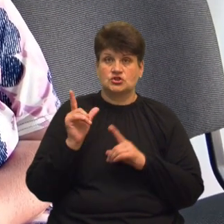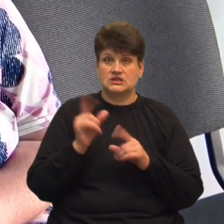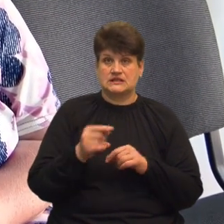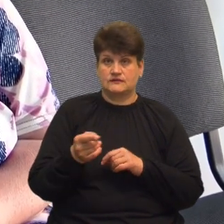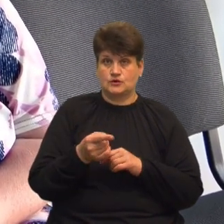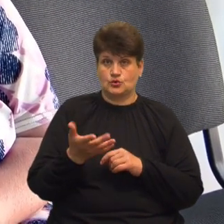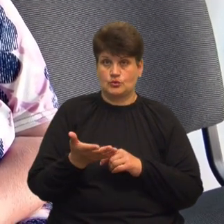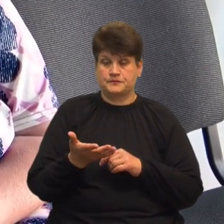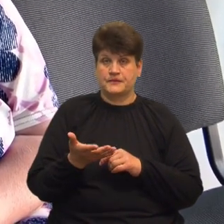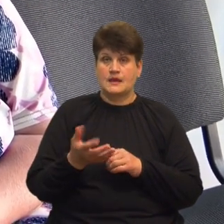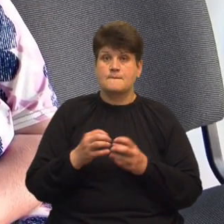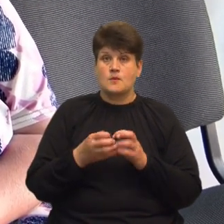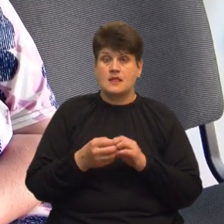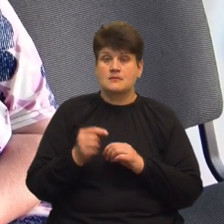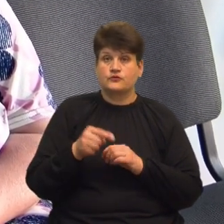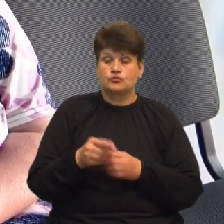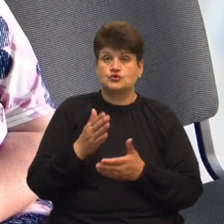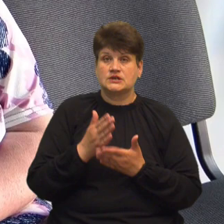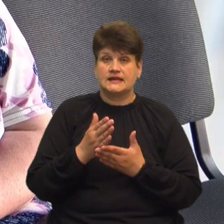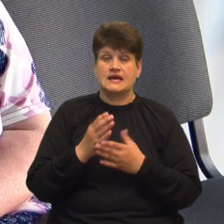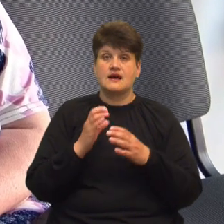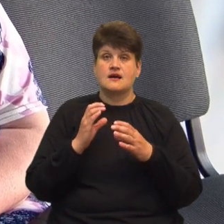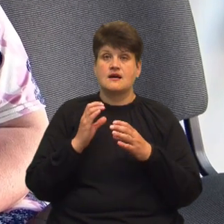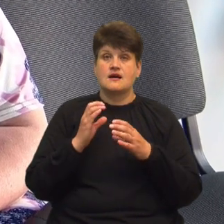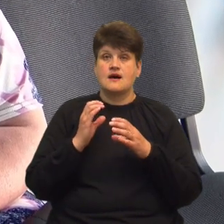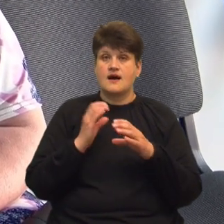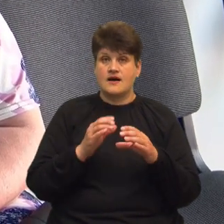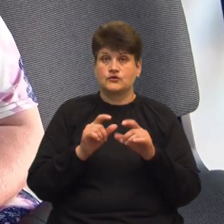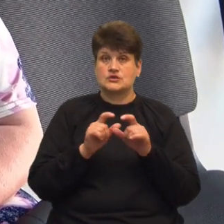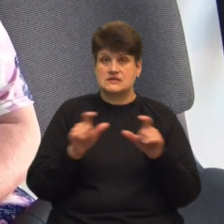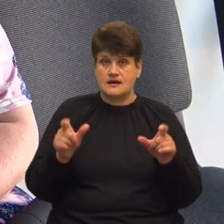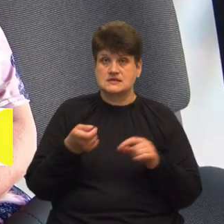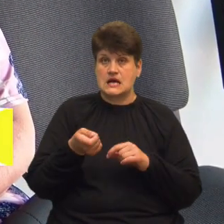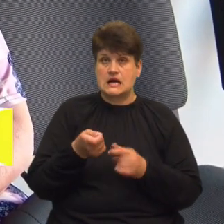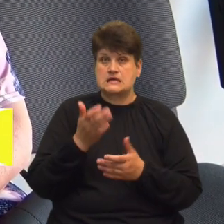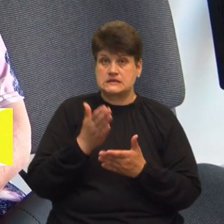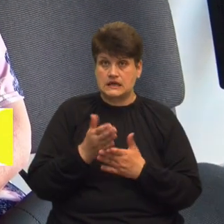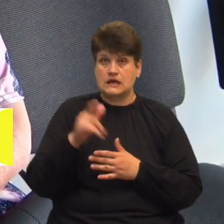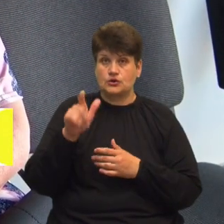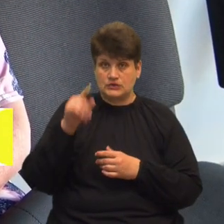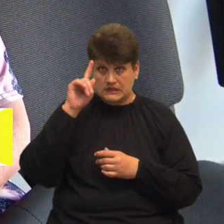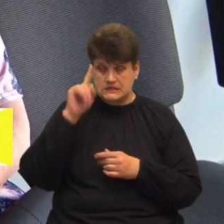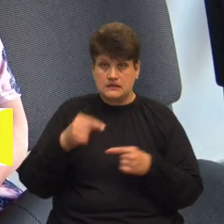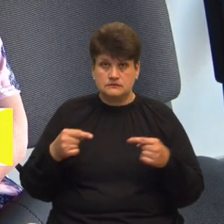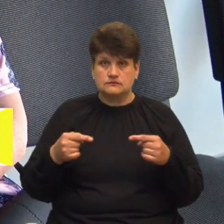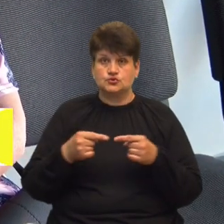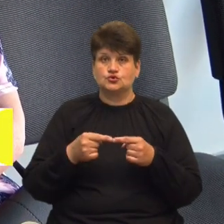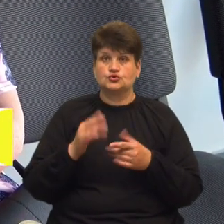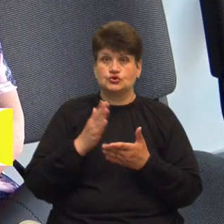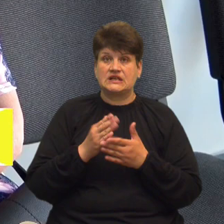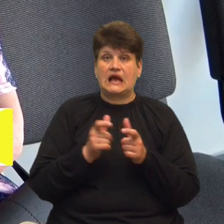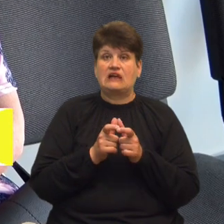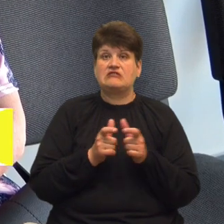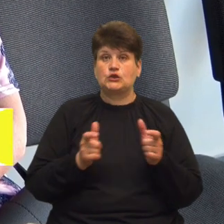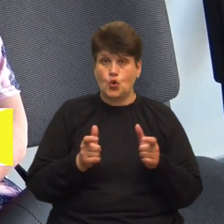тому, що коли є автостанція, є каса, по-перше, що людина знає 100%, що купляє квиток, а